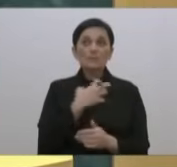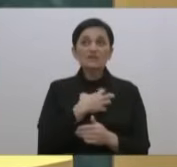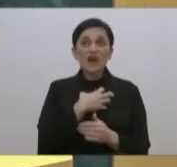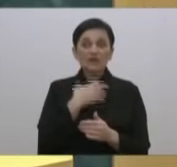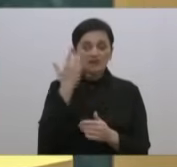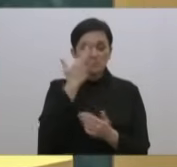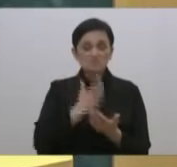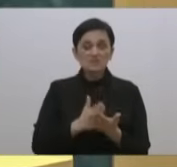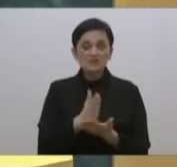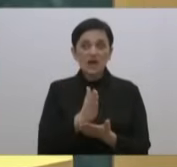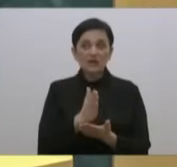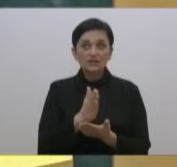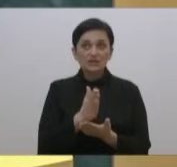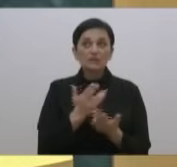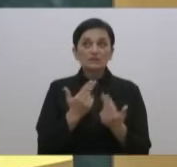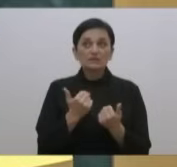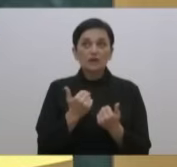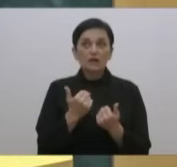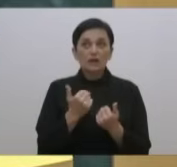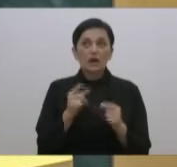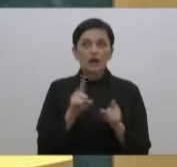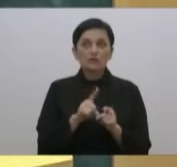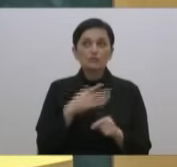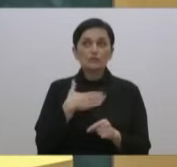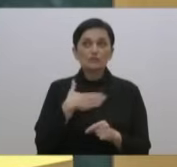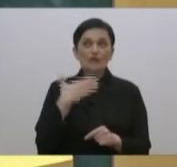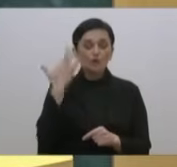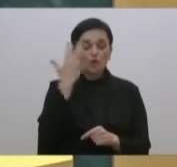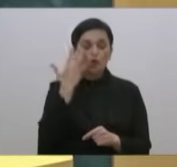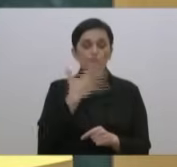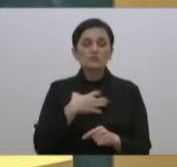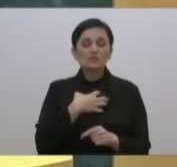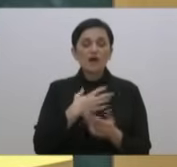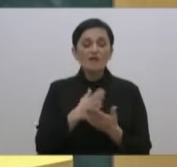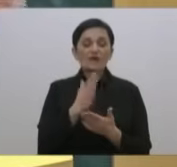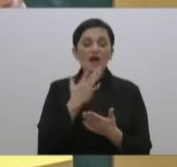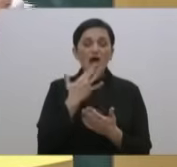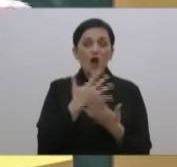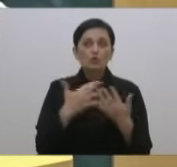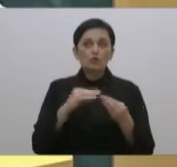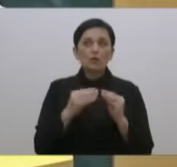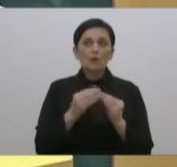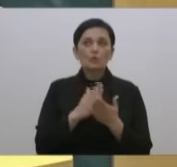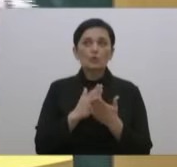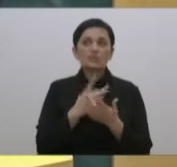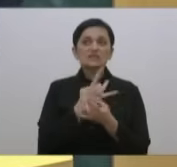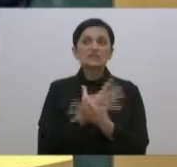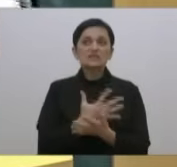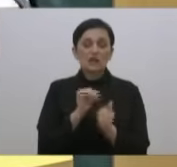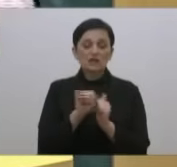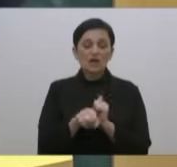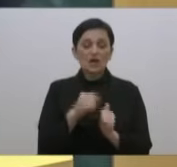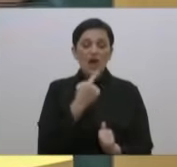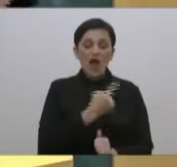მთავარი მიზანი. Da, ასევე ჩვენი ოცნება და მთავარი მიზანი ეროვნული გამოწვევა და ასე შემდეგ არის სიღარიბის